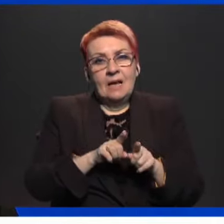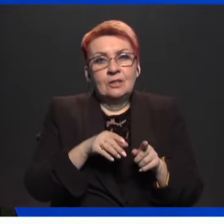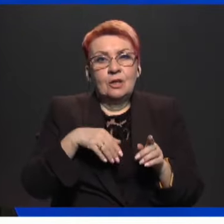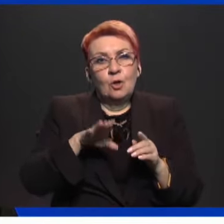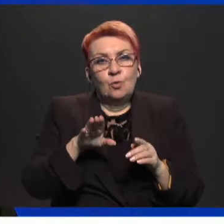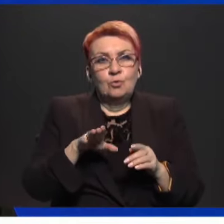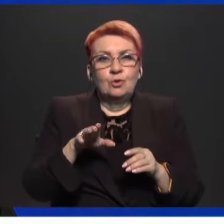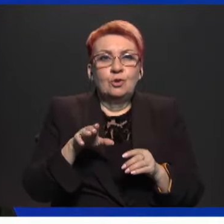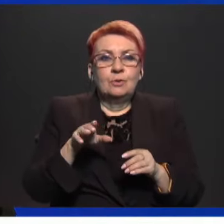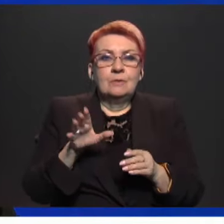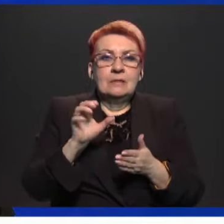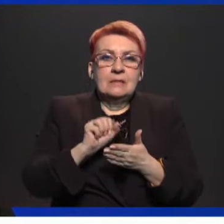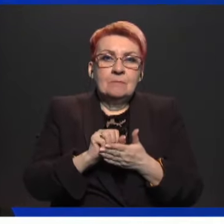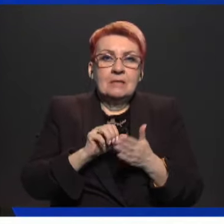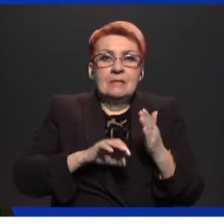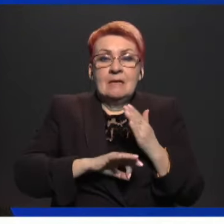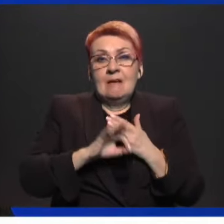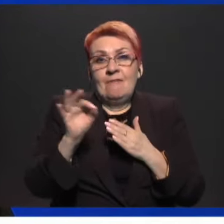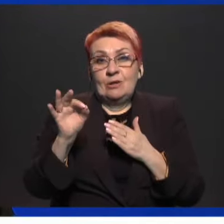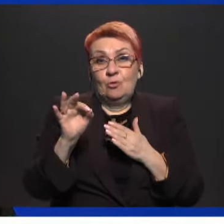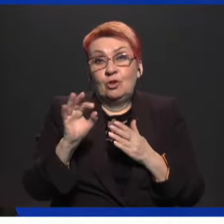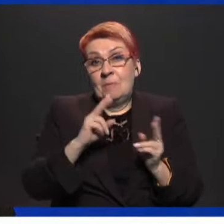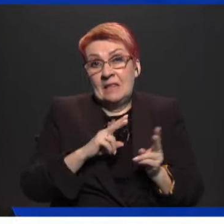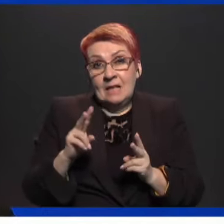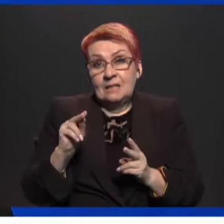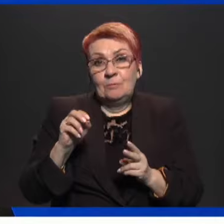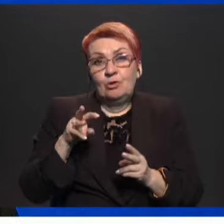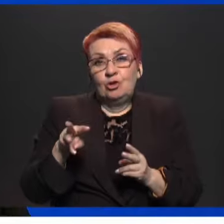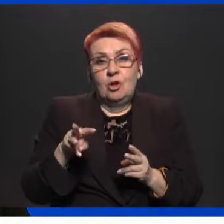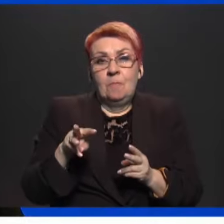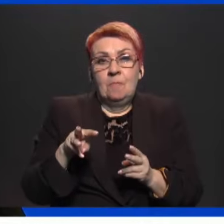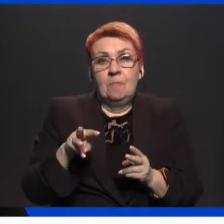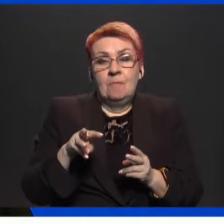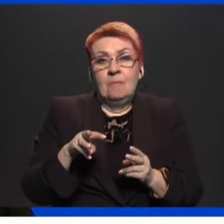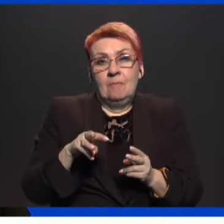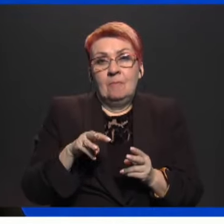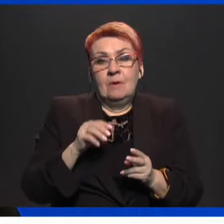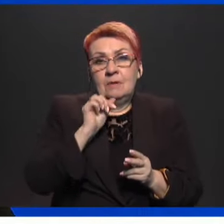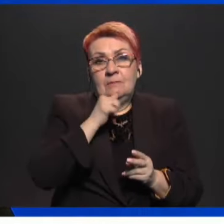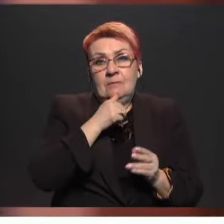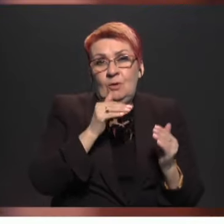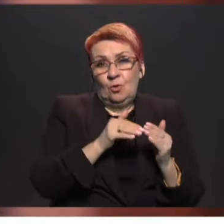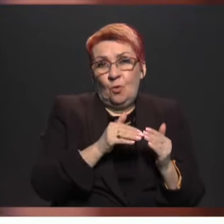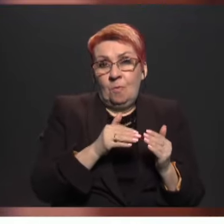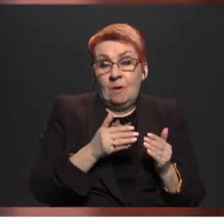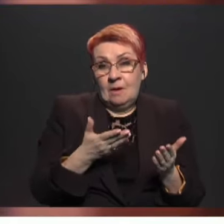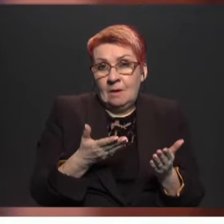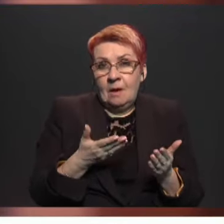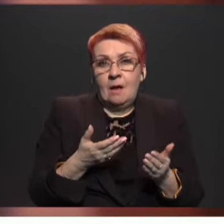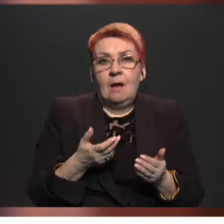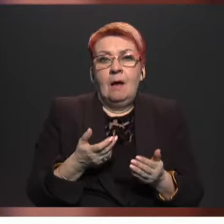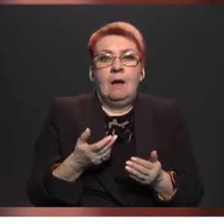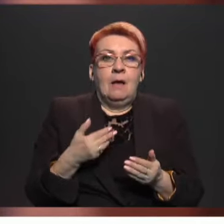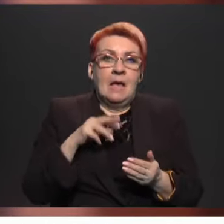человеку заниматься восточными танцами, чем сидеть бездельничать дома. Но если есть возможность выбрать, заниматься чем-то другим, ну, я бы советовал